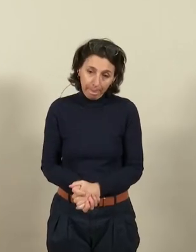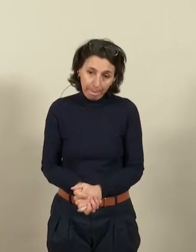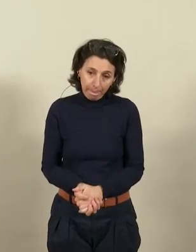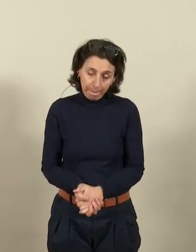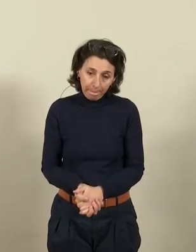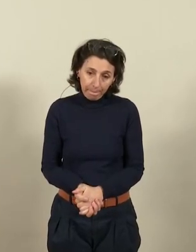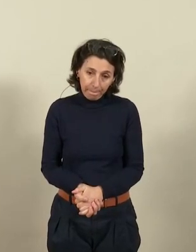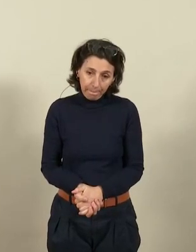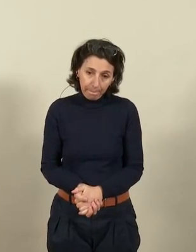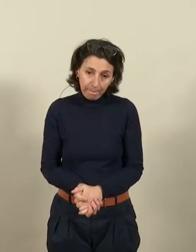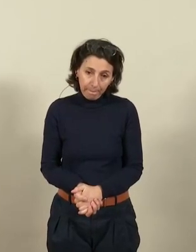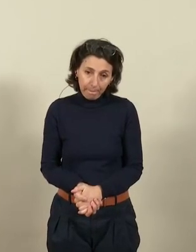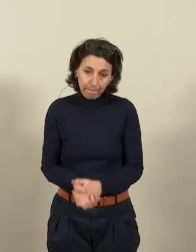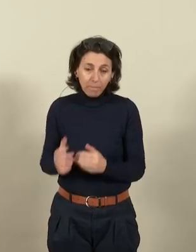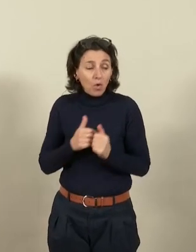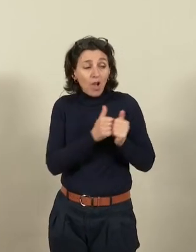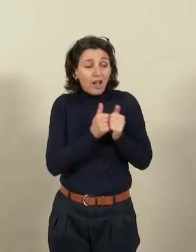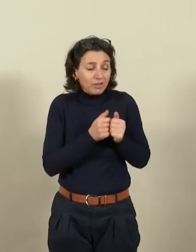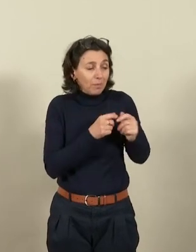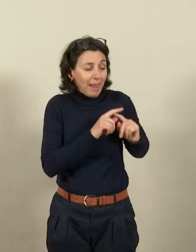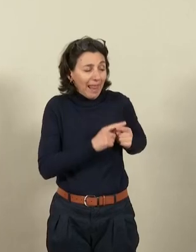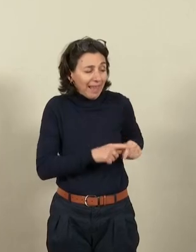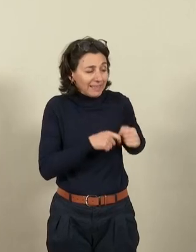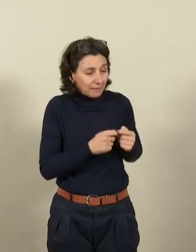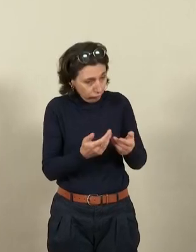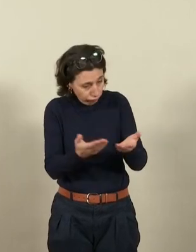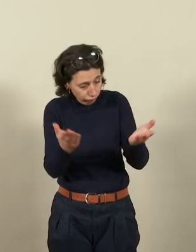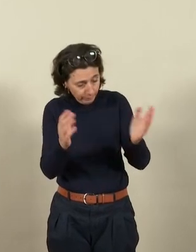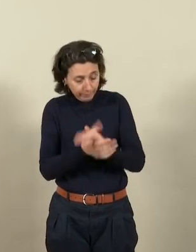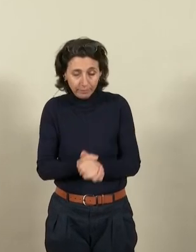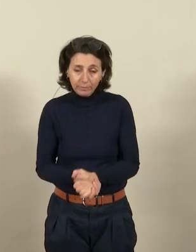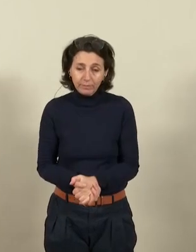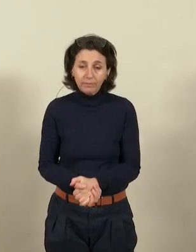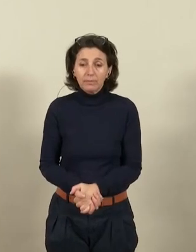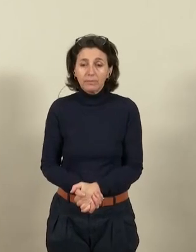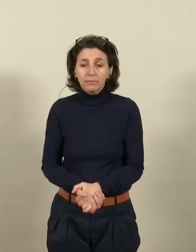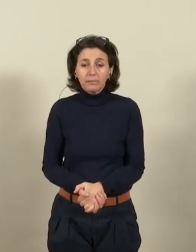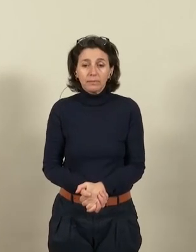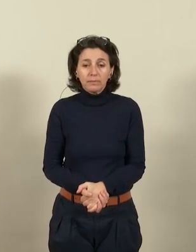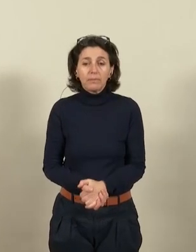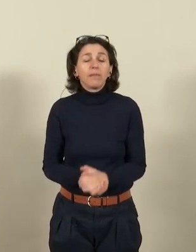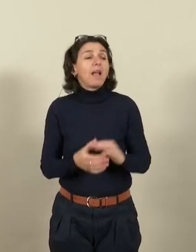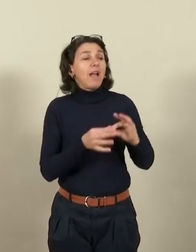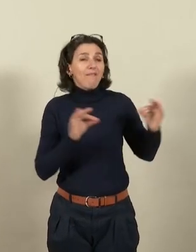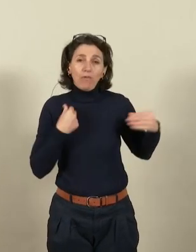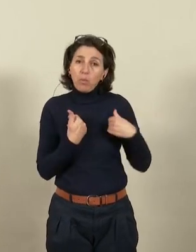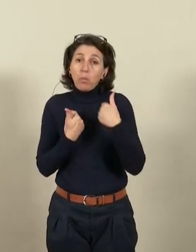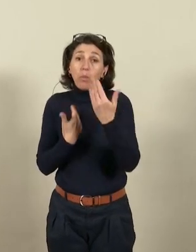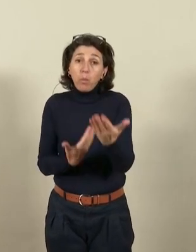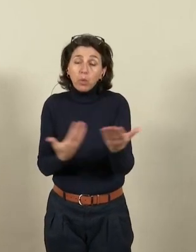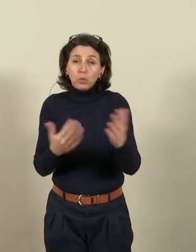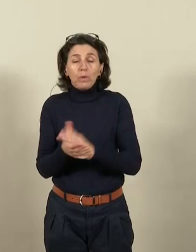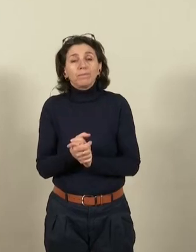vas-y on va travailler ensemble du coup je vous en prie je vous en prie donc la la phrase proposée sera dans le document